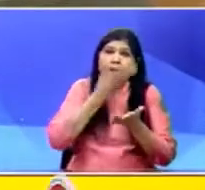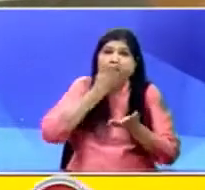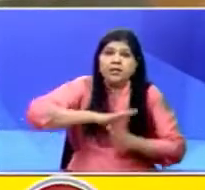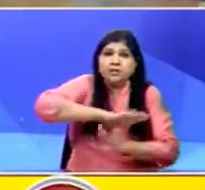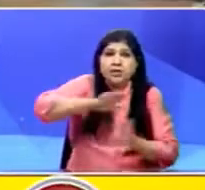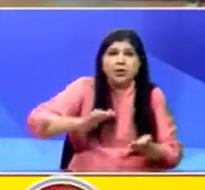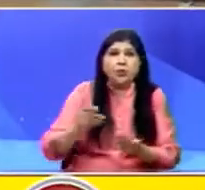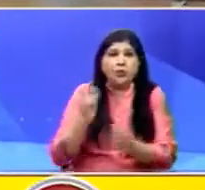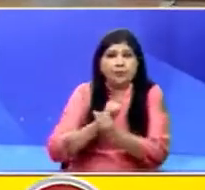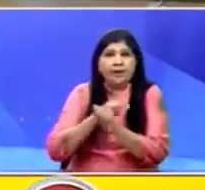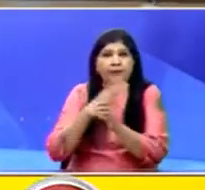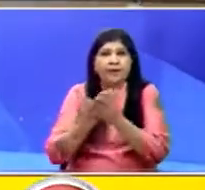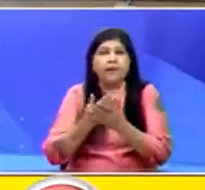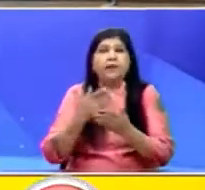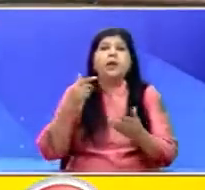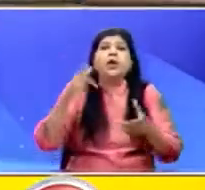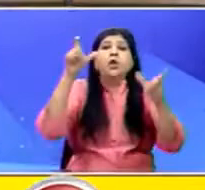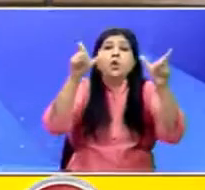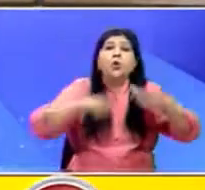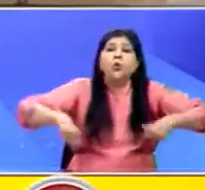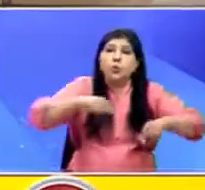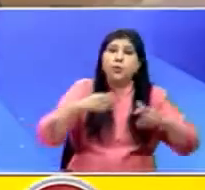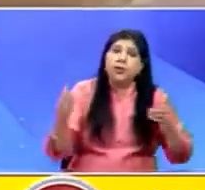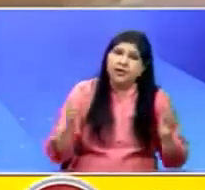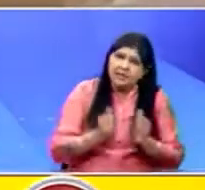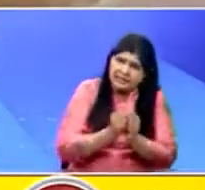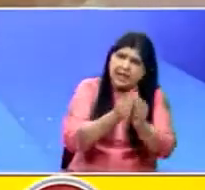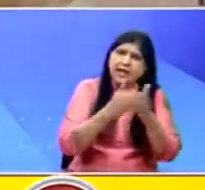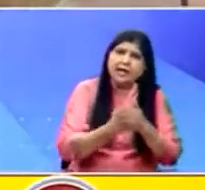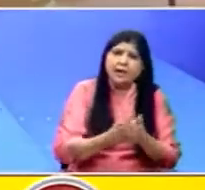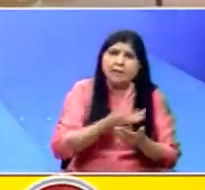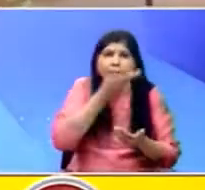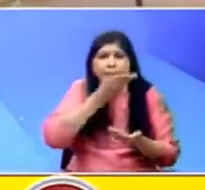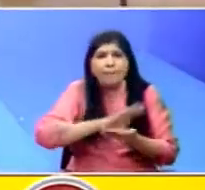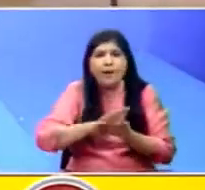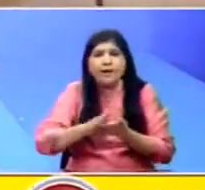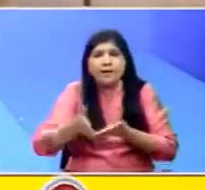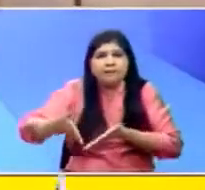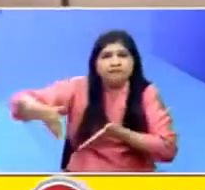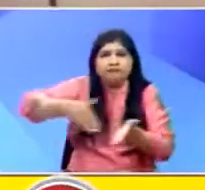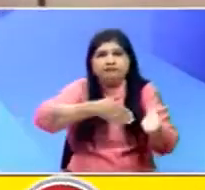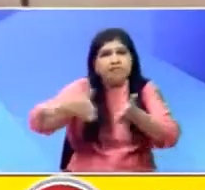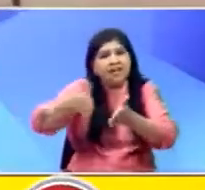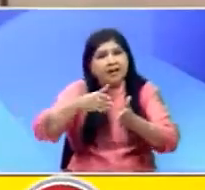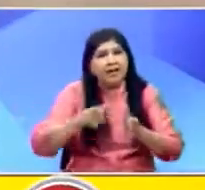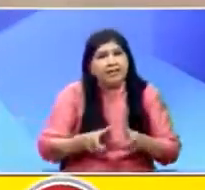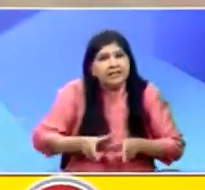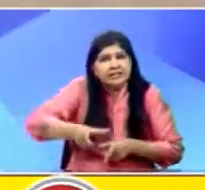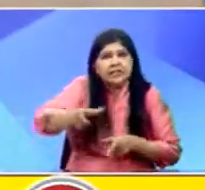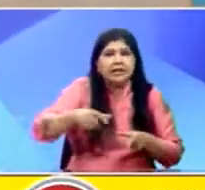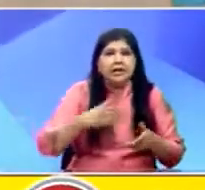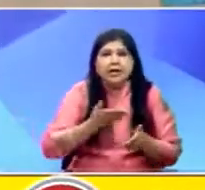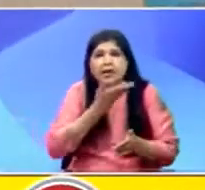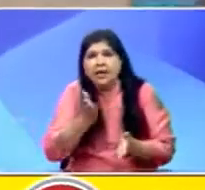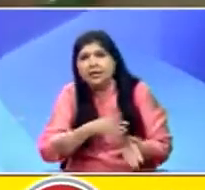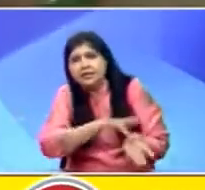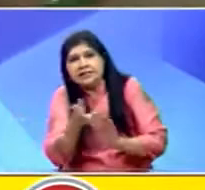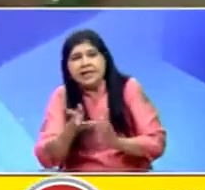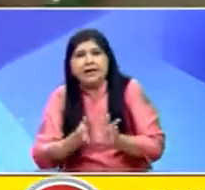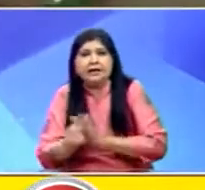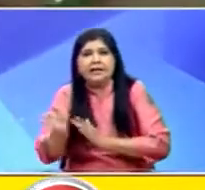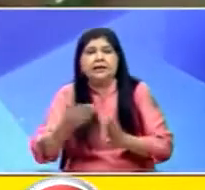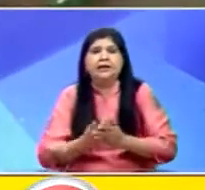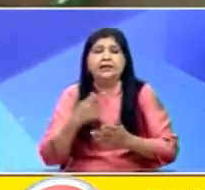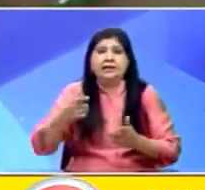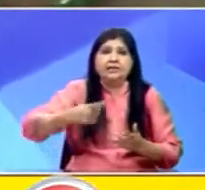लिए गांव के लोग सारा पानी चैनलाइज करके एक तरफ ले आए।